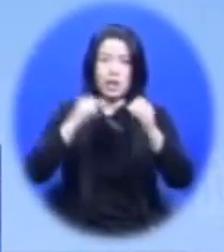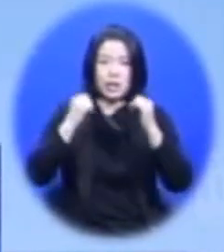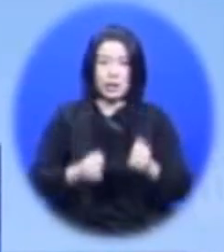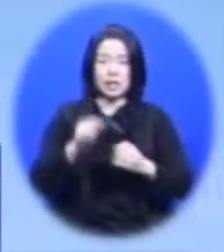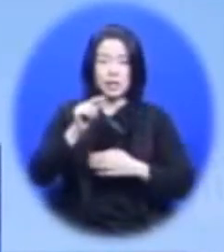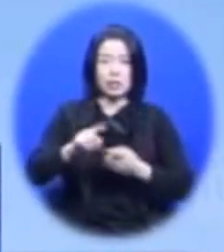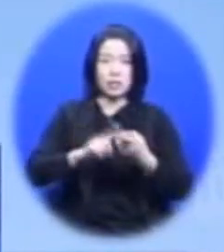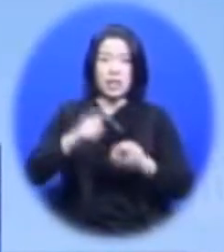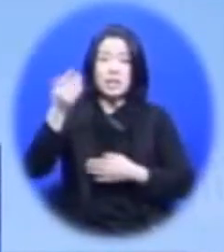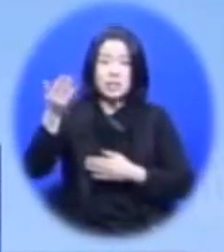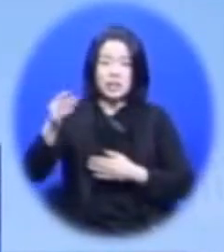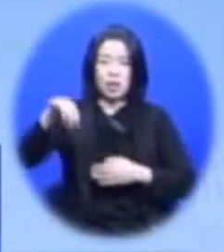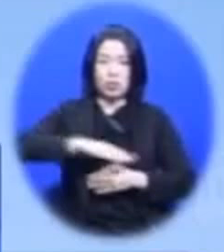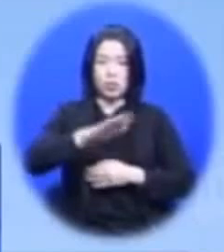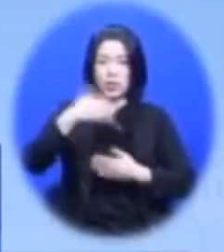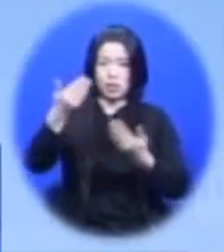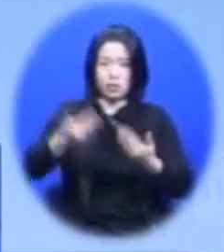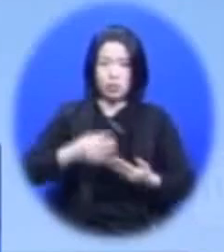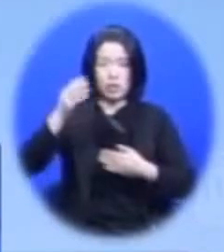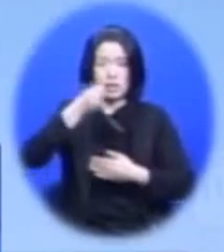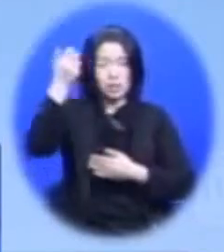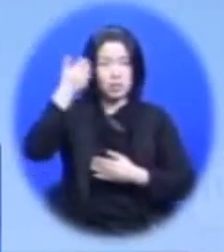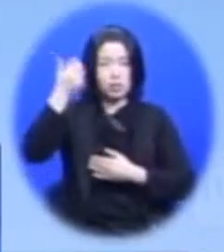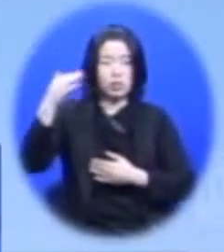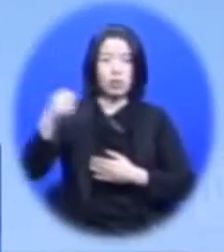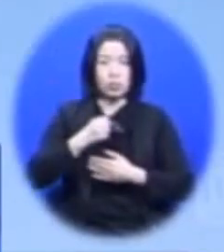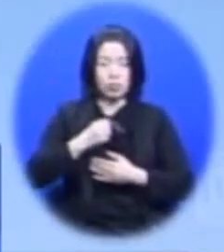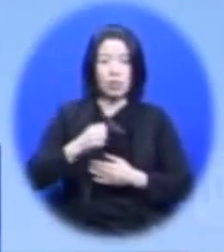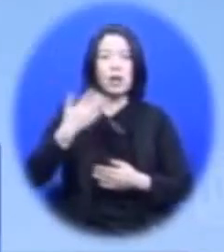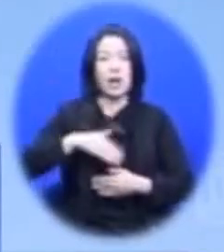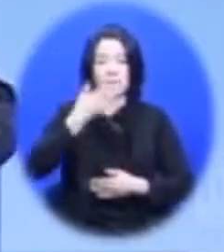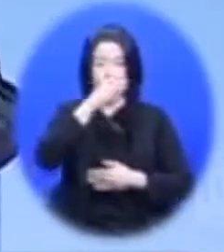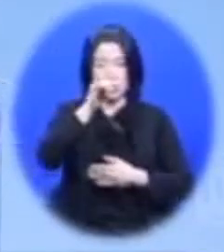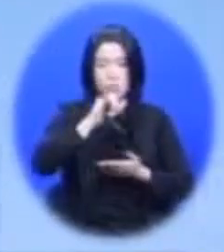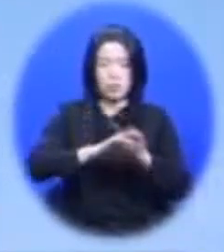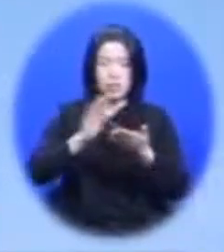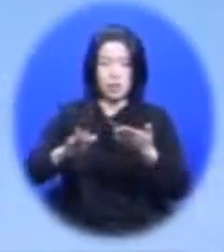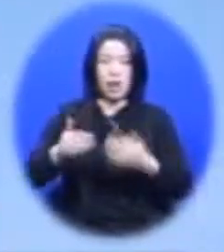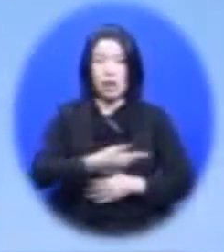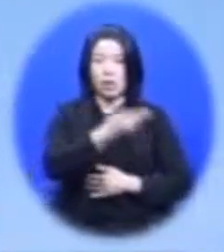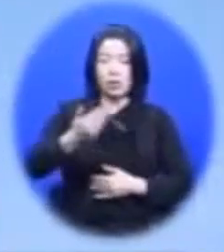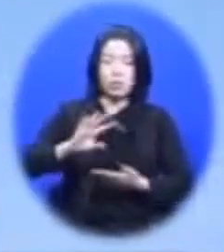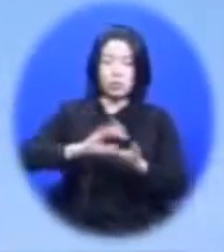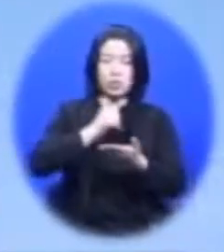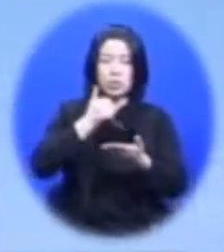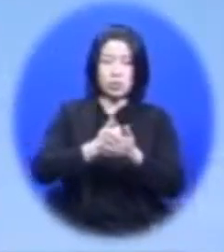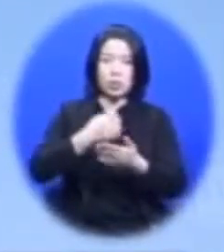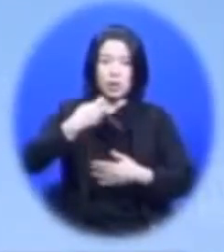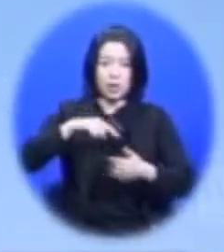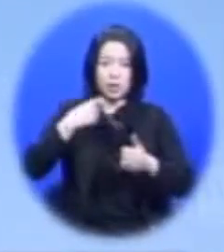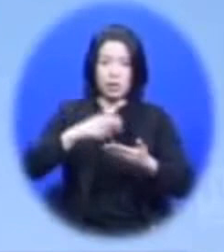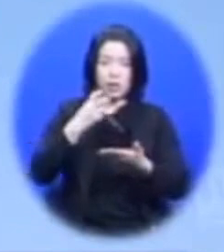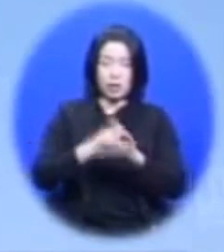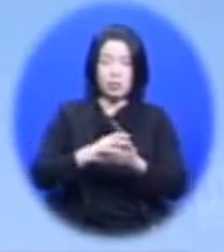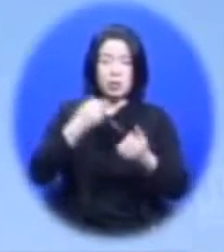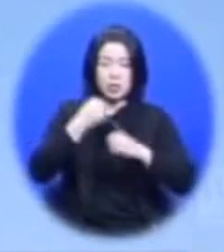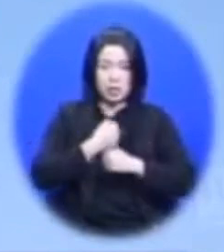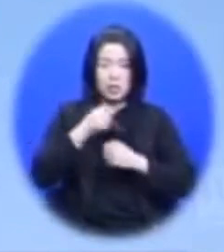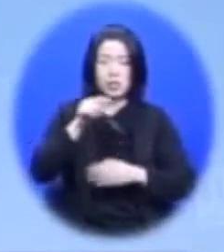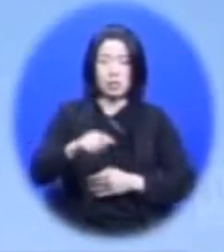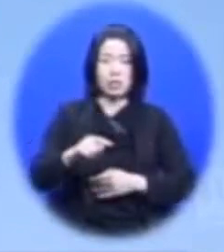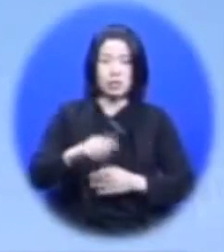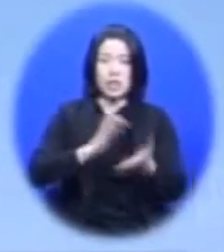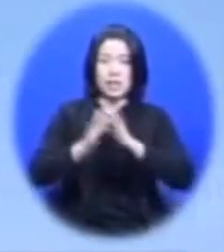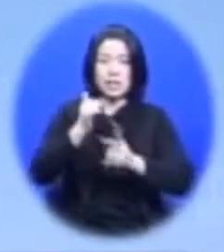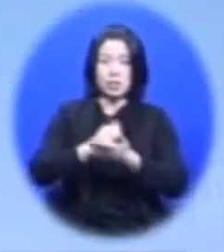그가 우리에게 주신 성령으로 우리는 압니다. 여러분, 그리스도의 계명을 지키는 것은 예수님과 온전히